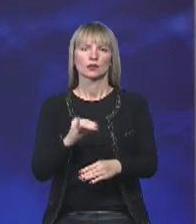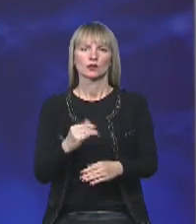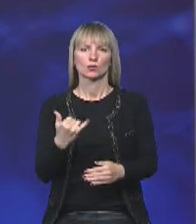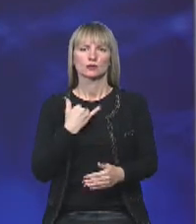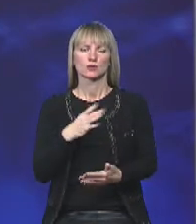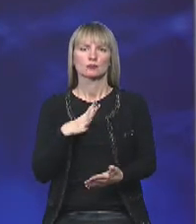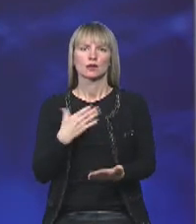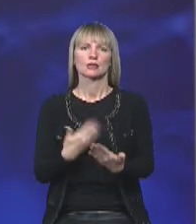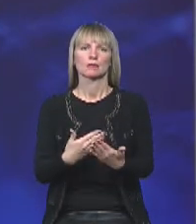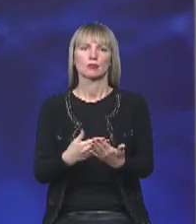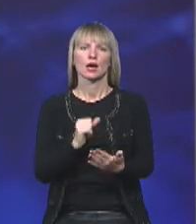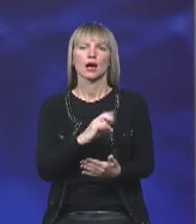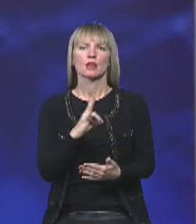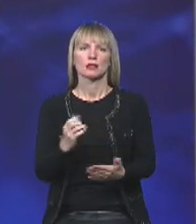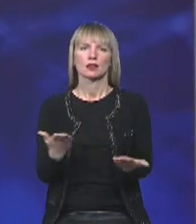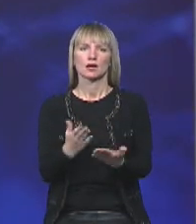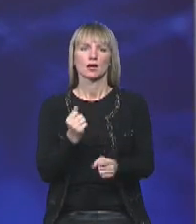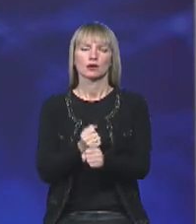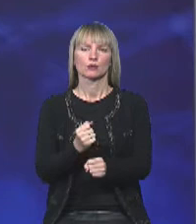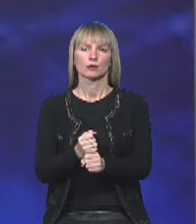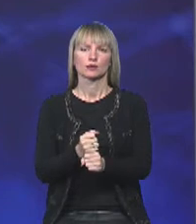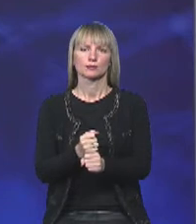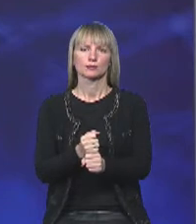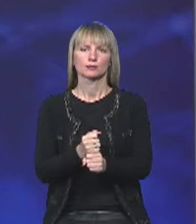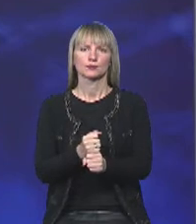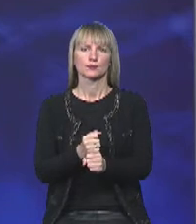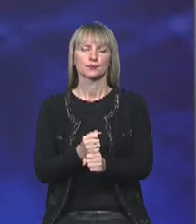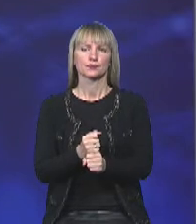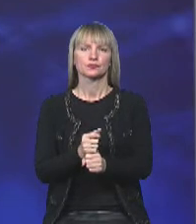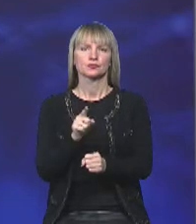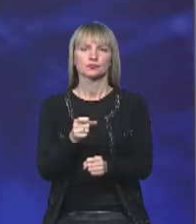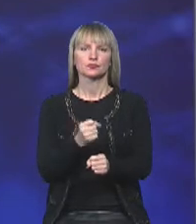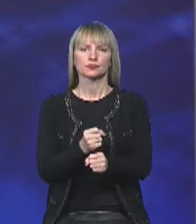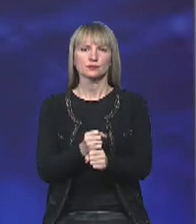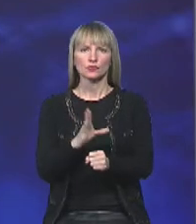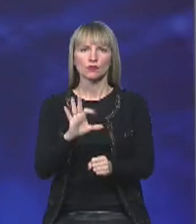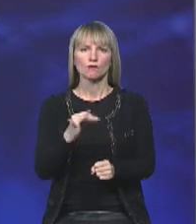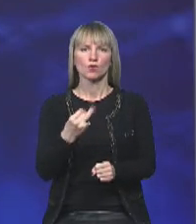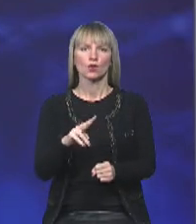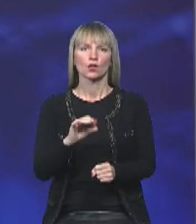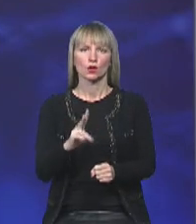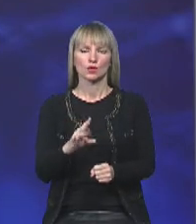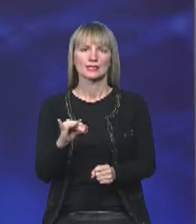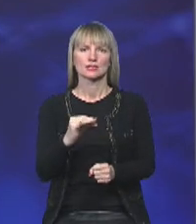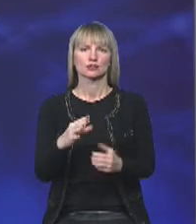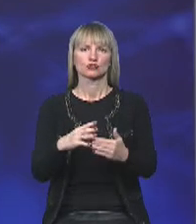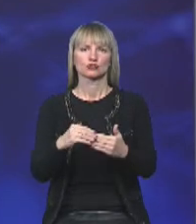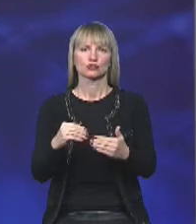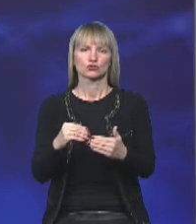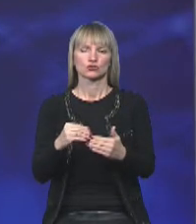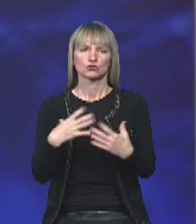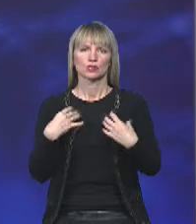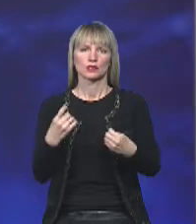була, наприклад, Анна, яка займалася, вона робить войлок, і робить войлок з шерсті, який добуває